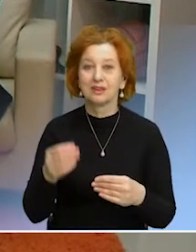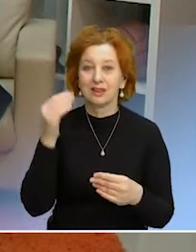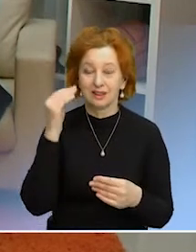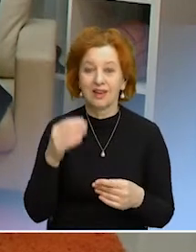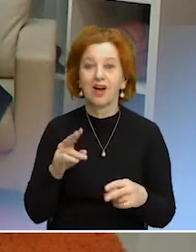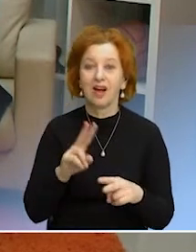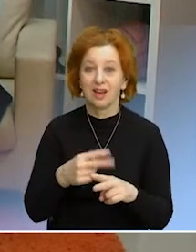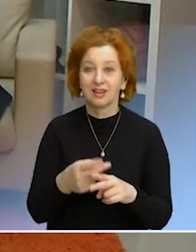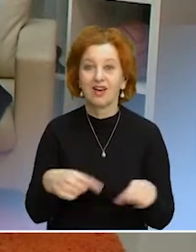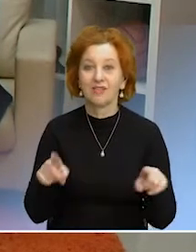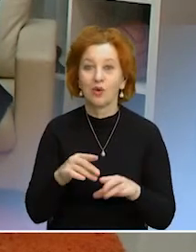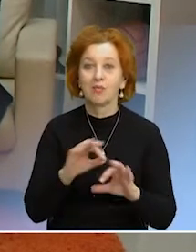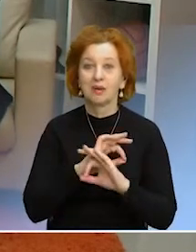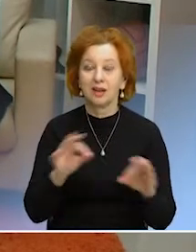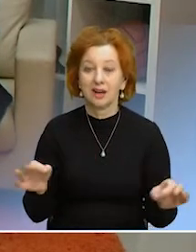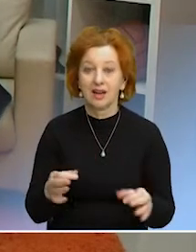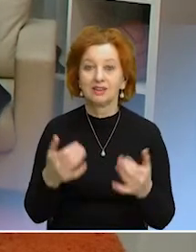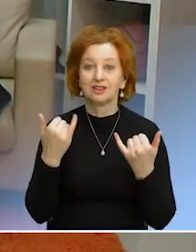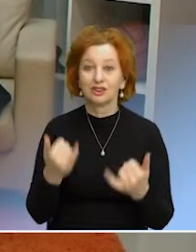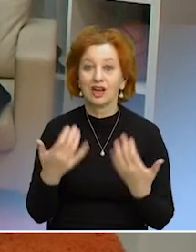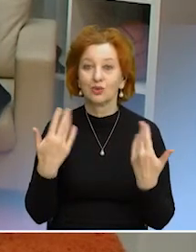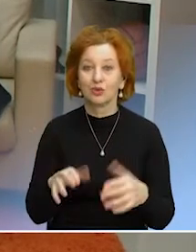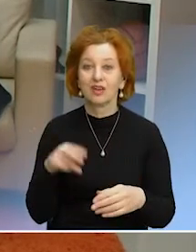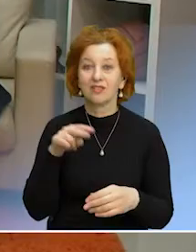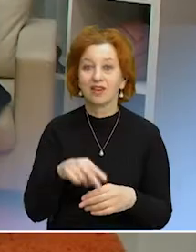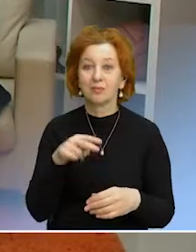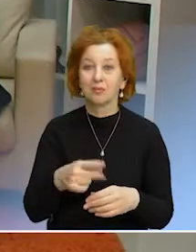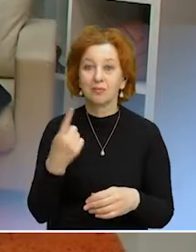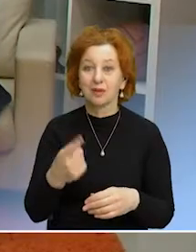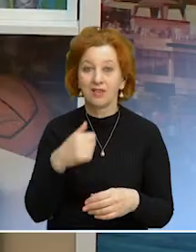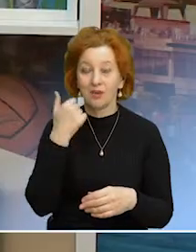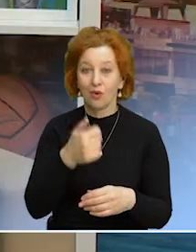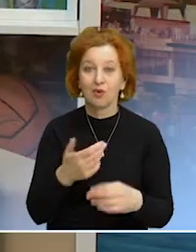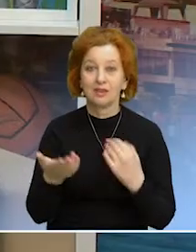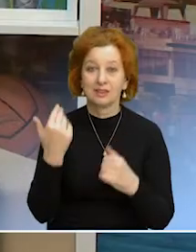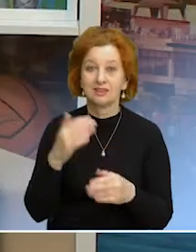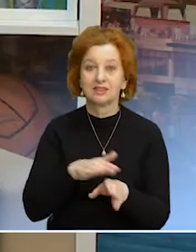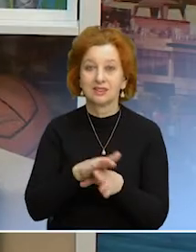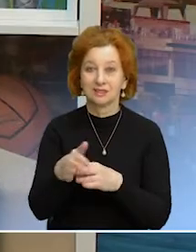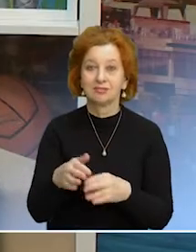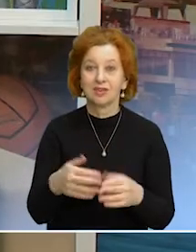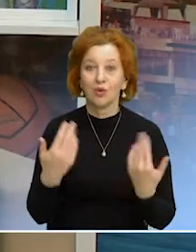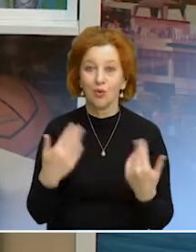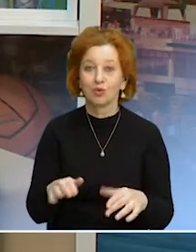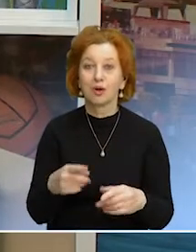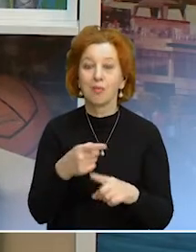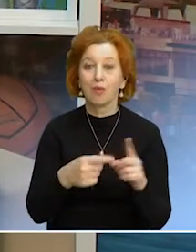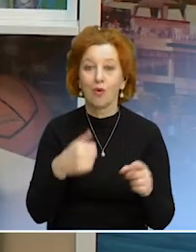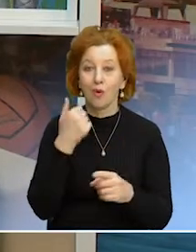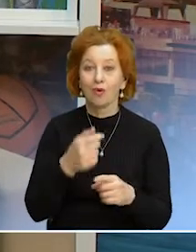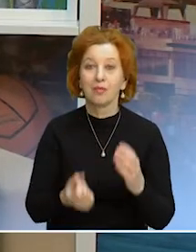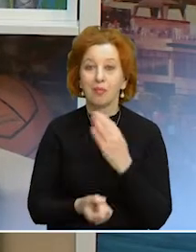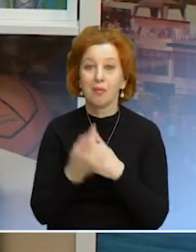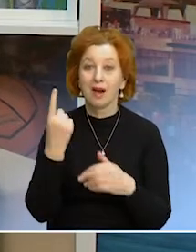имею в виду, что уже дали, уже есть, уже это прекрасно. Но сейчас вот у нас 2021 заканчивается. И недавно, ну сколько, может быть, меньше, чем полгода